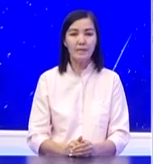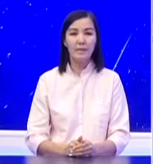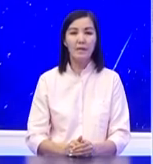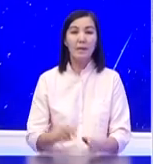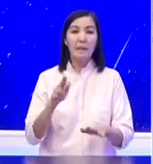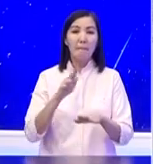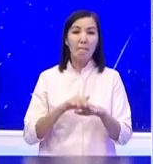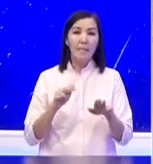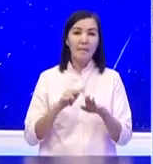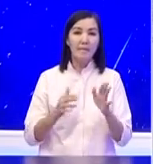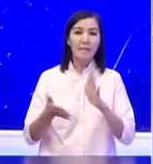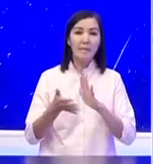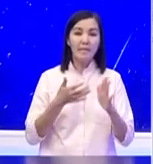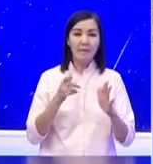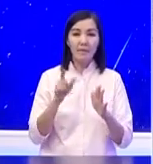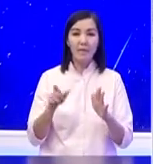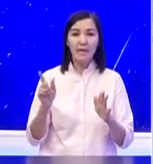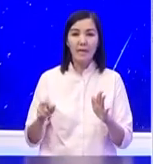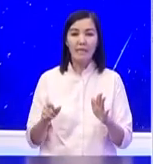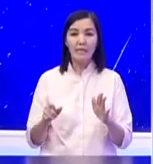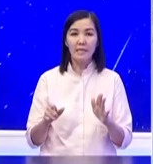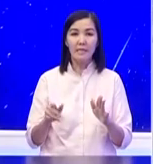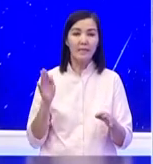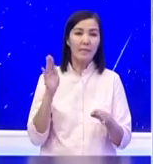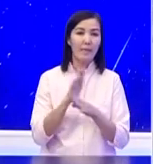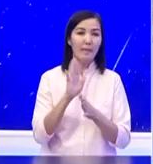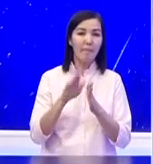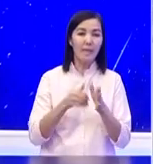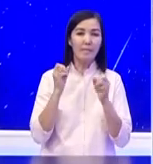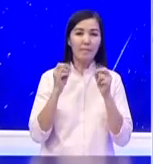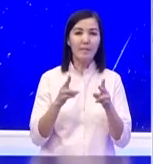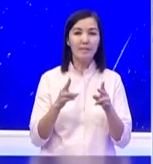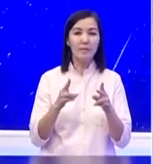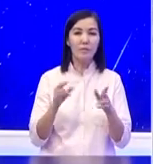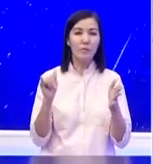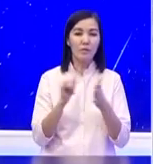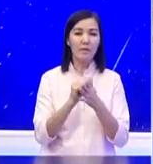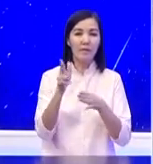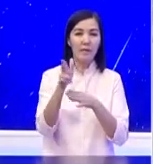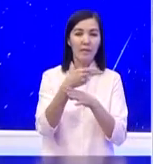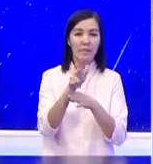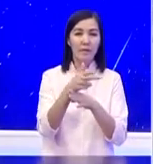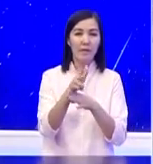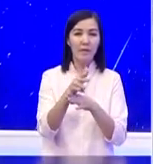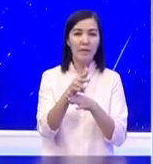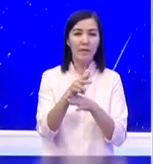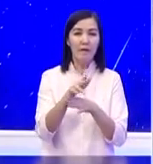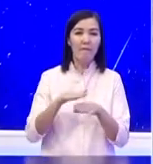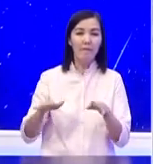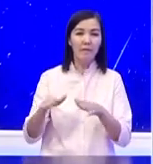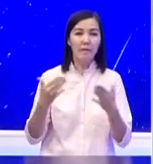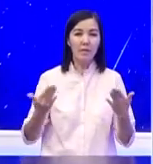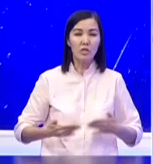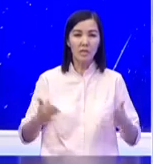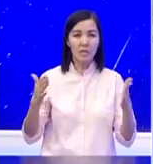Всевидящее око. Полицейские призывают граждан принять меры дополнительной безопасности и установить камеры видеонаблюдения во дворах жилых